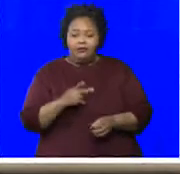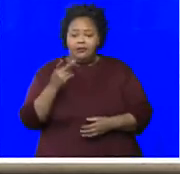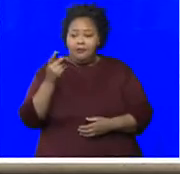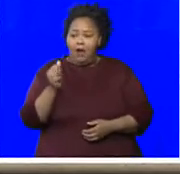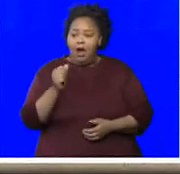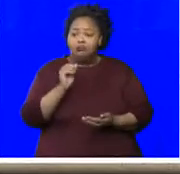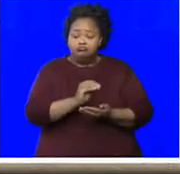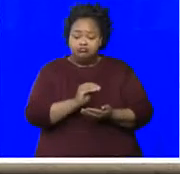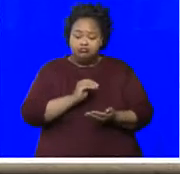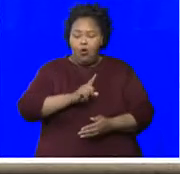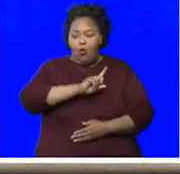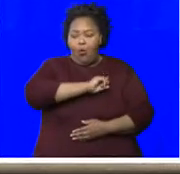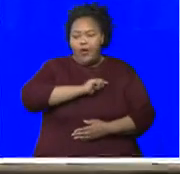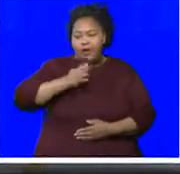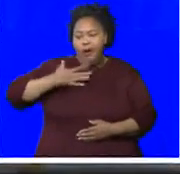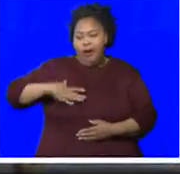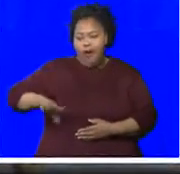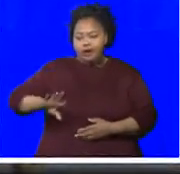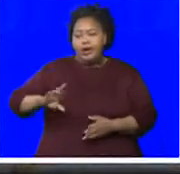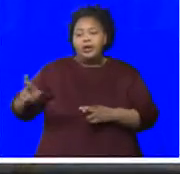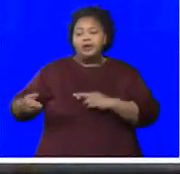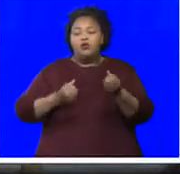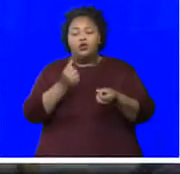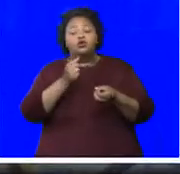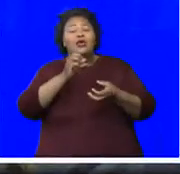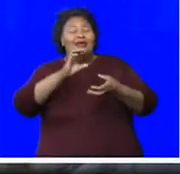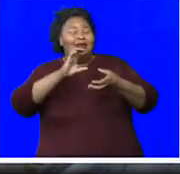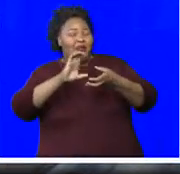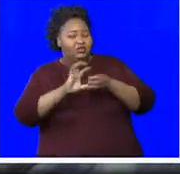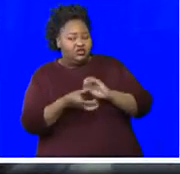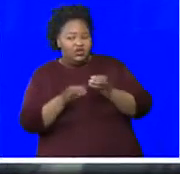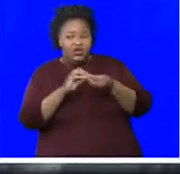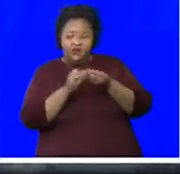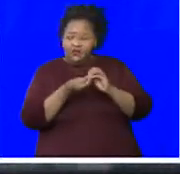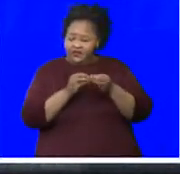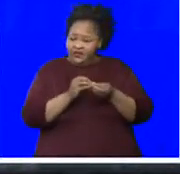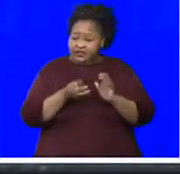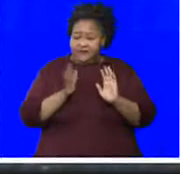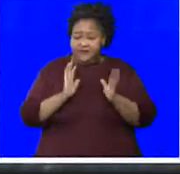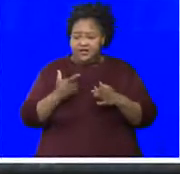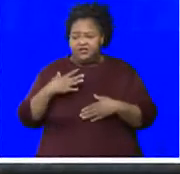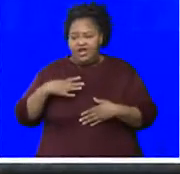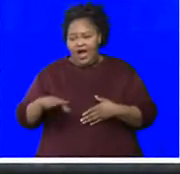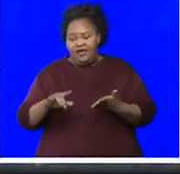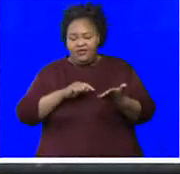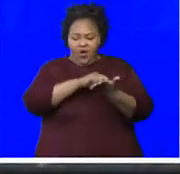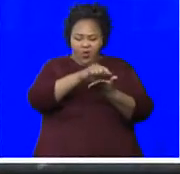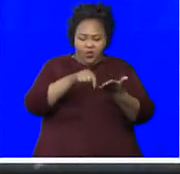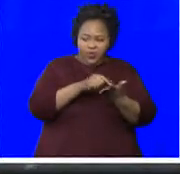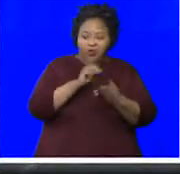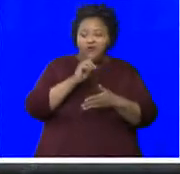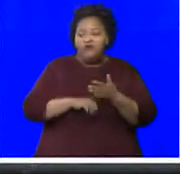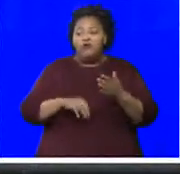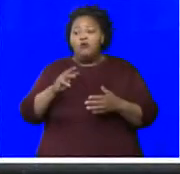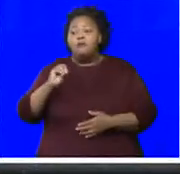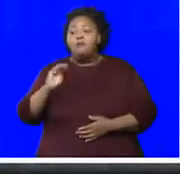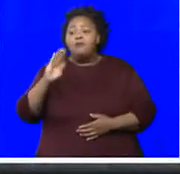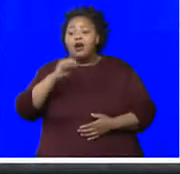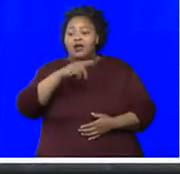leminye imigwaqo lemikhulu yelive Loyi bengasekho esimeni lesikahle igcwele tigodzi lokungilolo suka embadlane uye